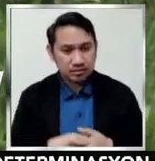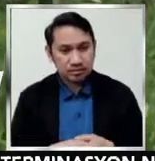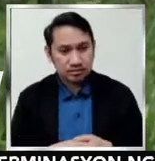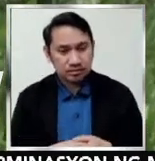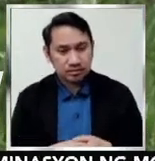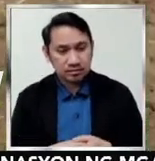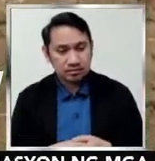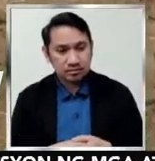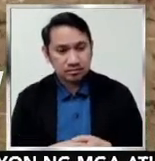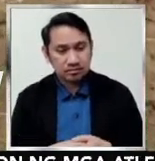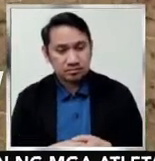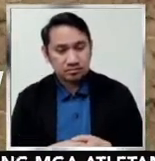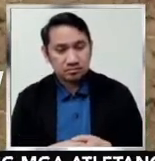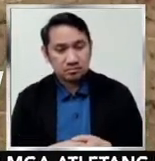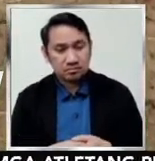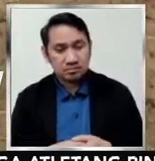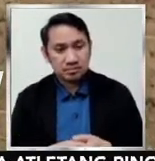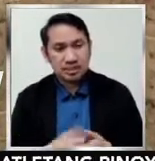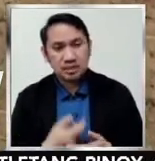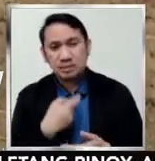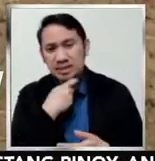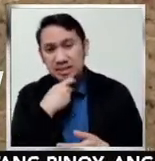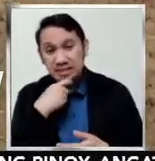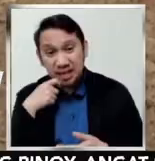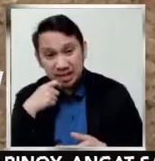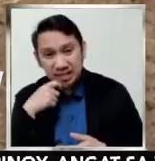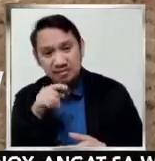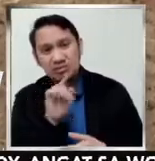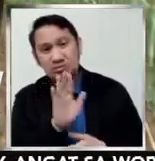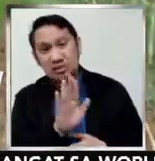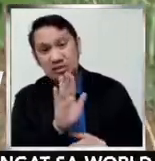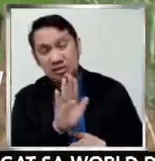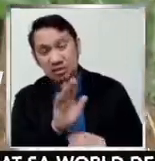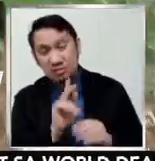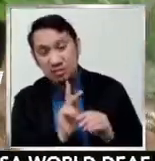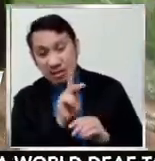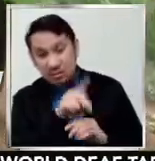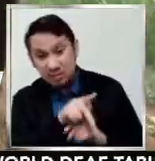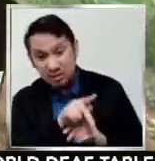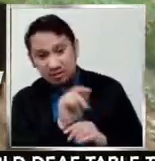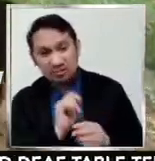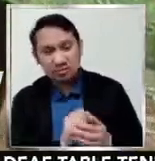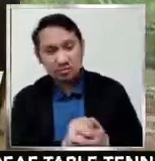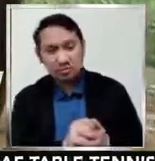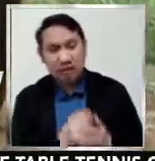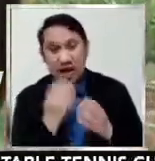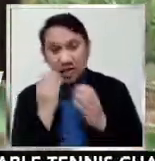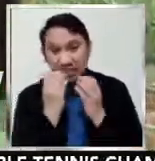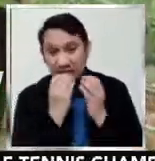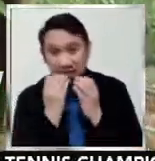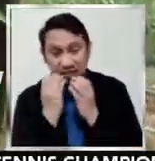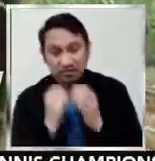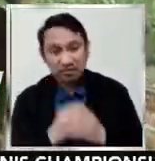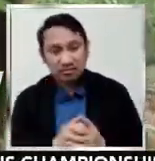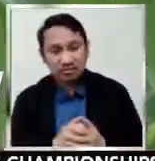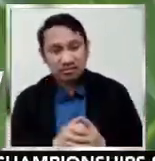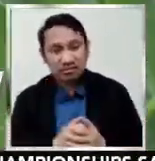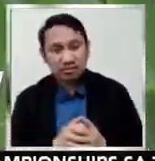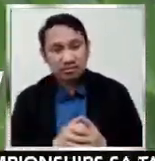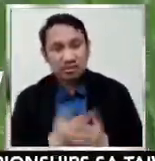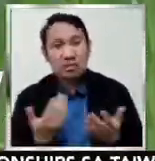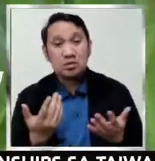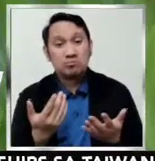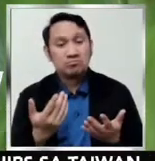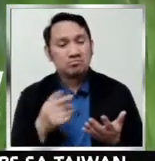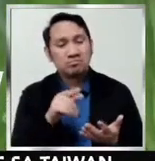Inabutan rin ng tagtuyot ang maisa ni Milagros dito sa Bagaw. Problema, lalo't inutang lang din ang